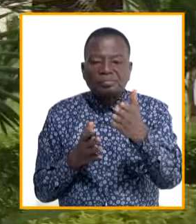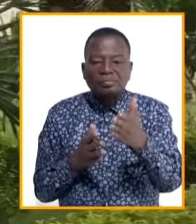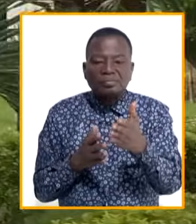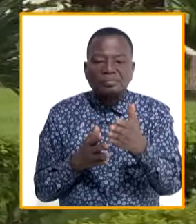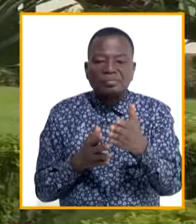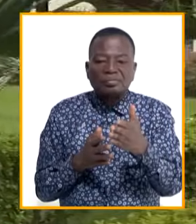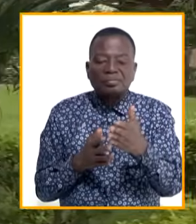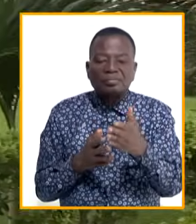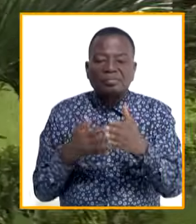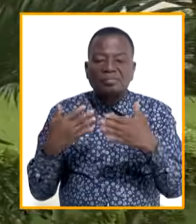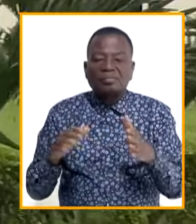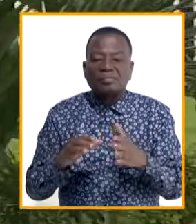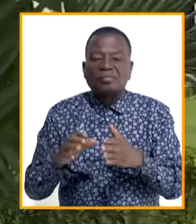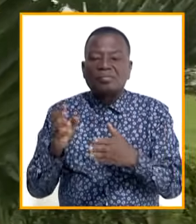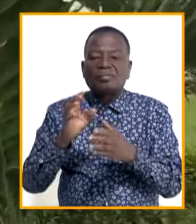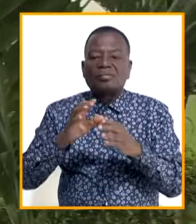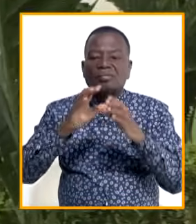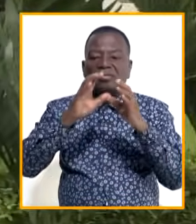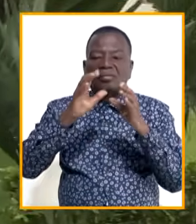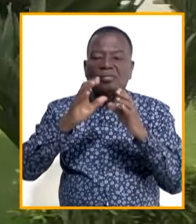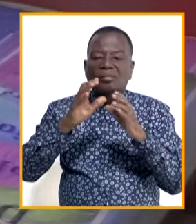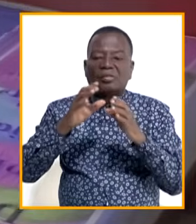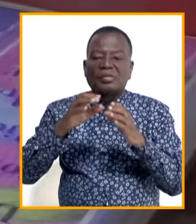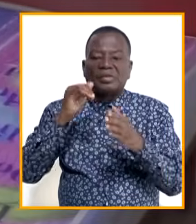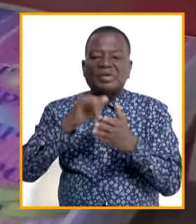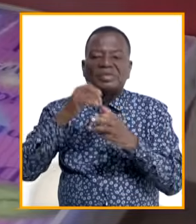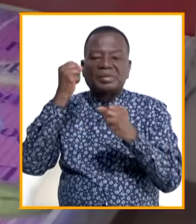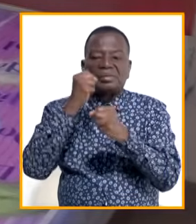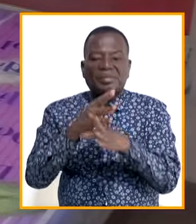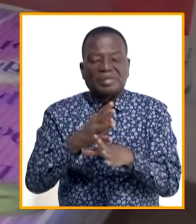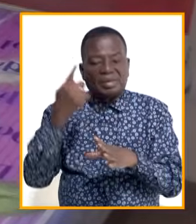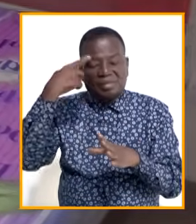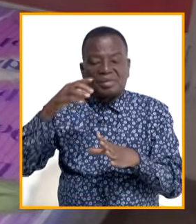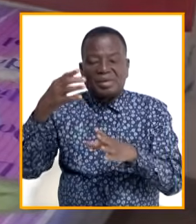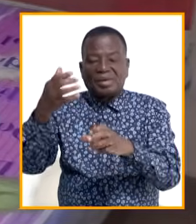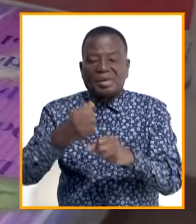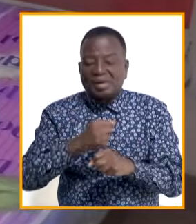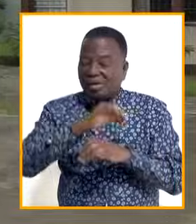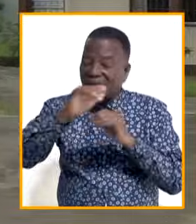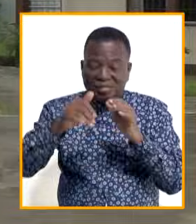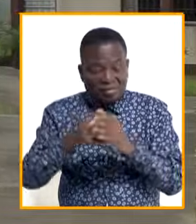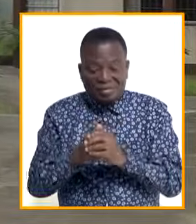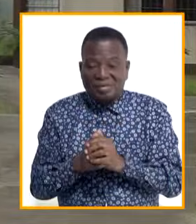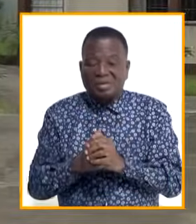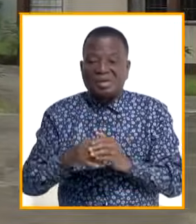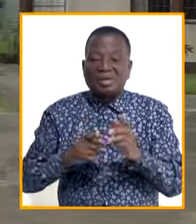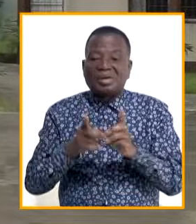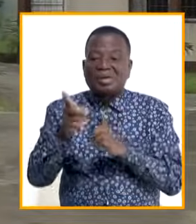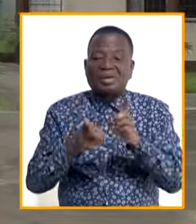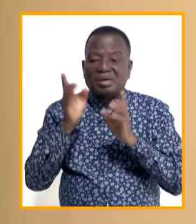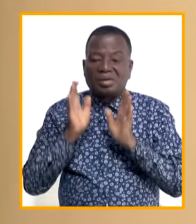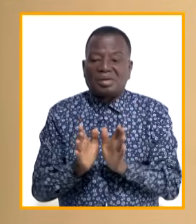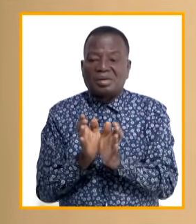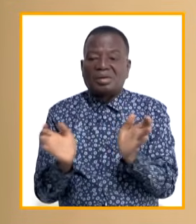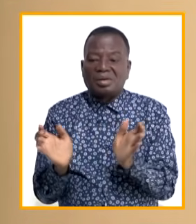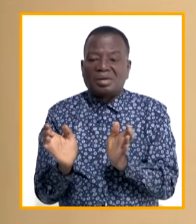Fermée pour travaux, la cité universitaire d'Abobo 1 est fin prête à accueillir ses nouveaux pensionnaires. C'est le directeur de cabinet adjoint du ministère